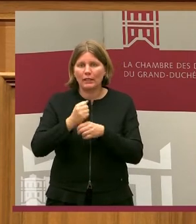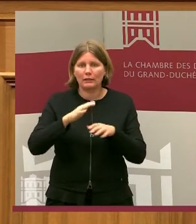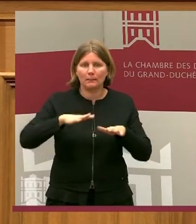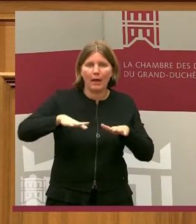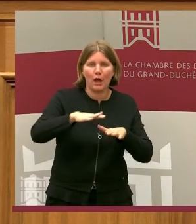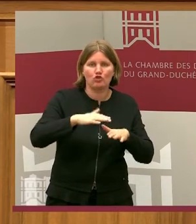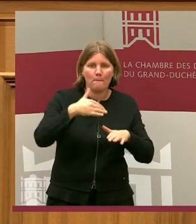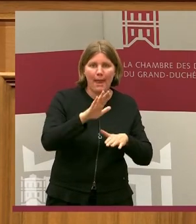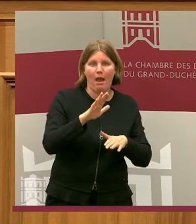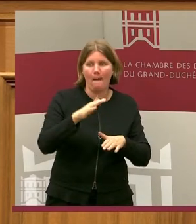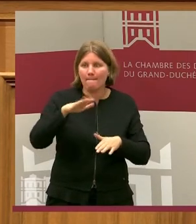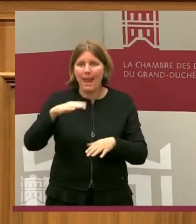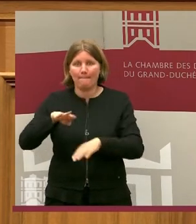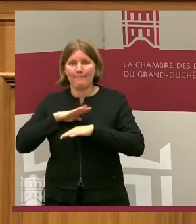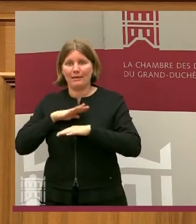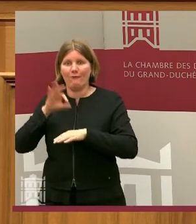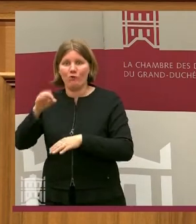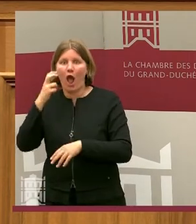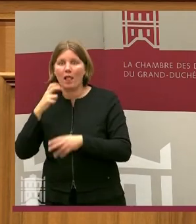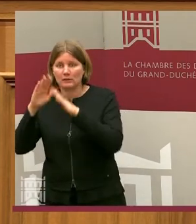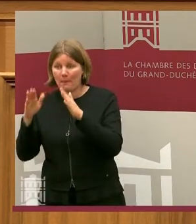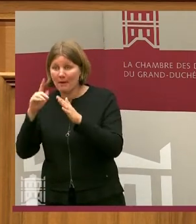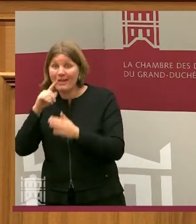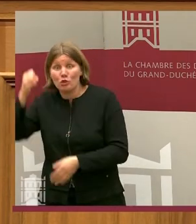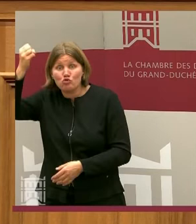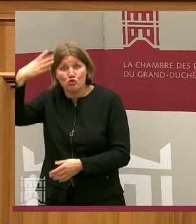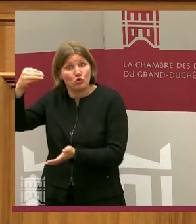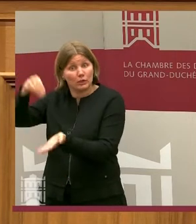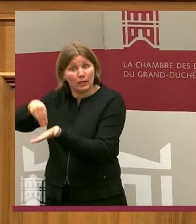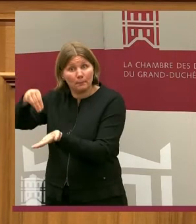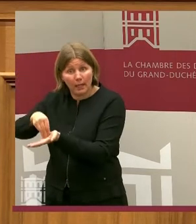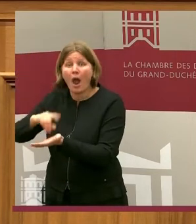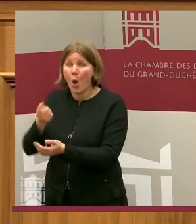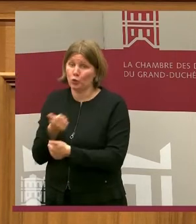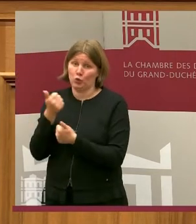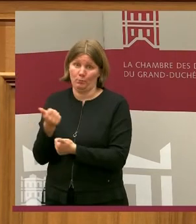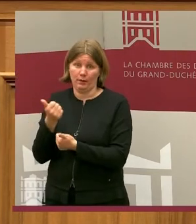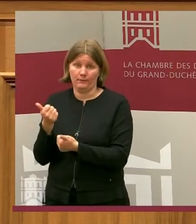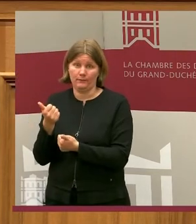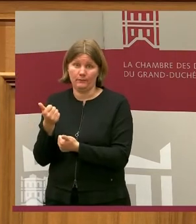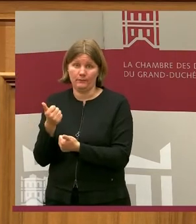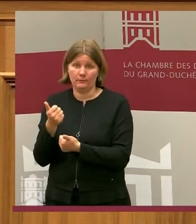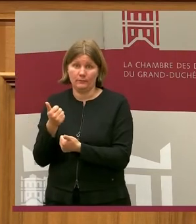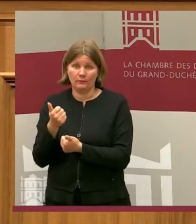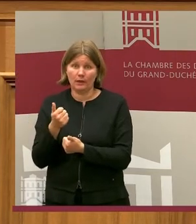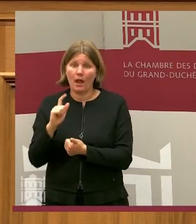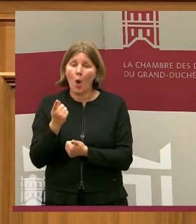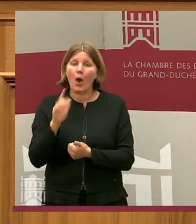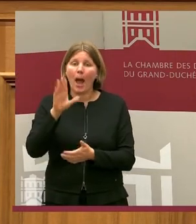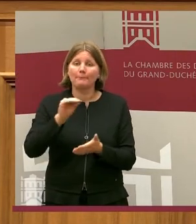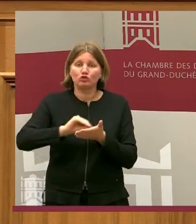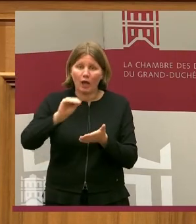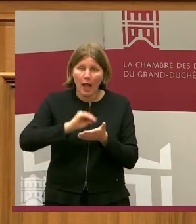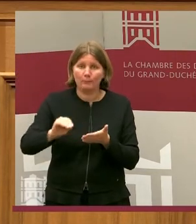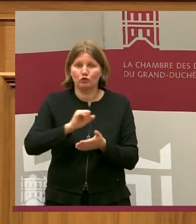Altersheimen. Wenn da noch ein Dusch dabei ist, ist super. Ein Amortissement, den Amortissement akzeleriert just nach 2 Mal am Leben.